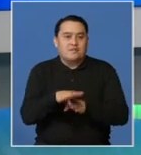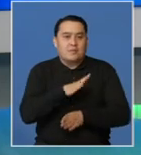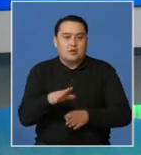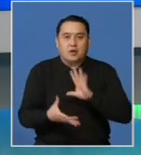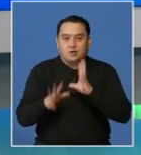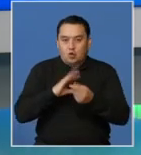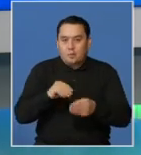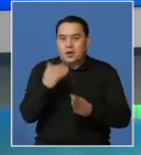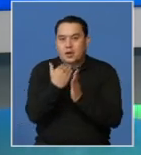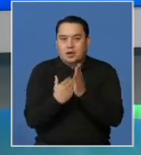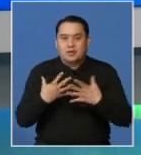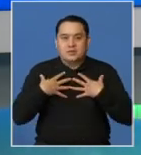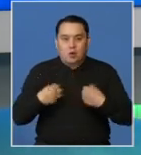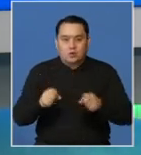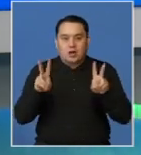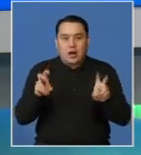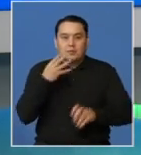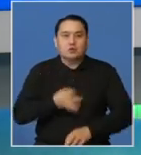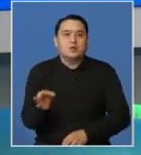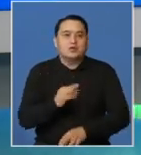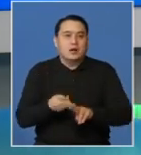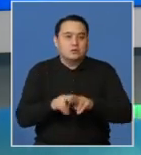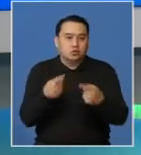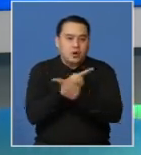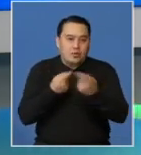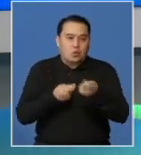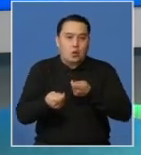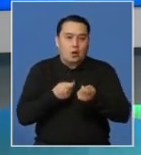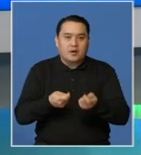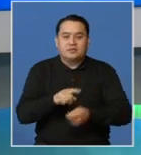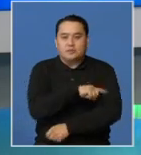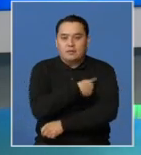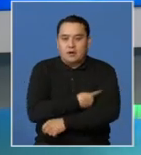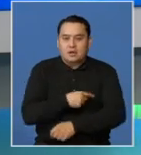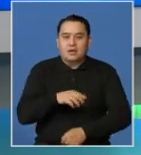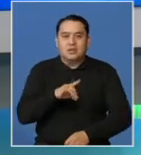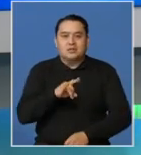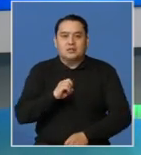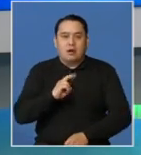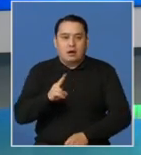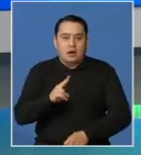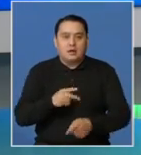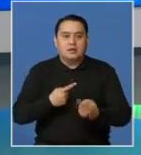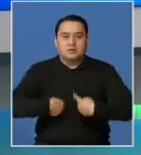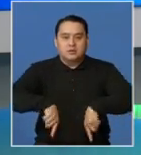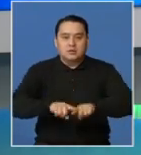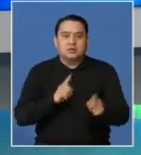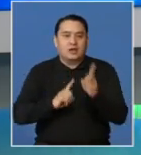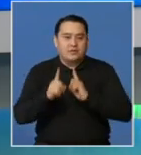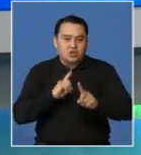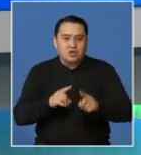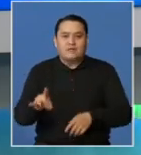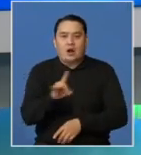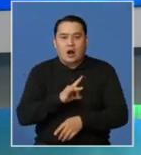по итогам программы «Денсаулык» в Алматинской области. Об этом сообщил руководитель управления здравоохранения Пауржан Искак на